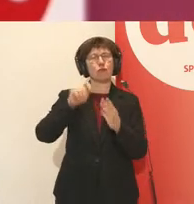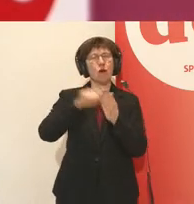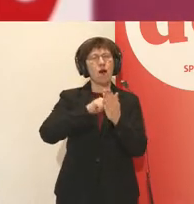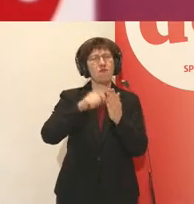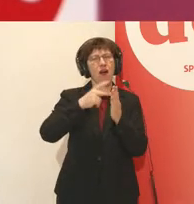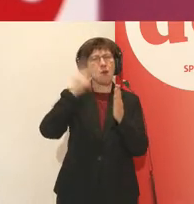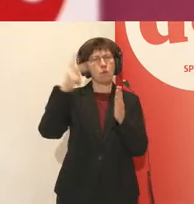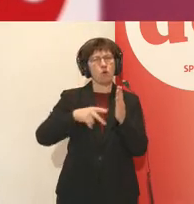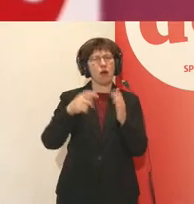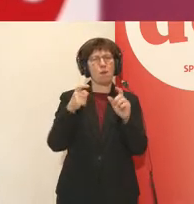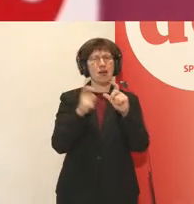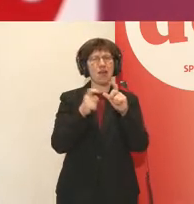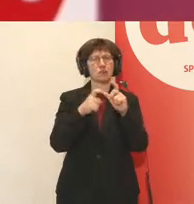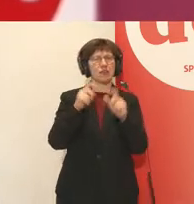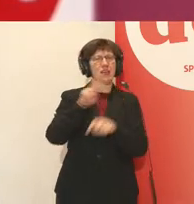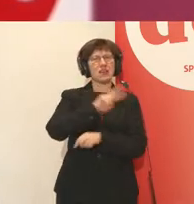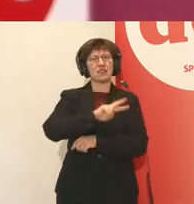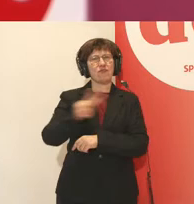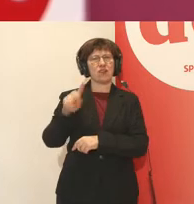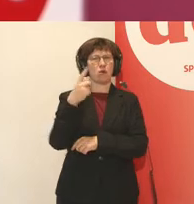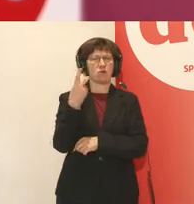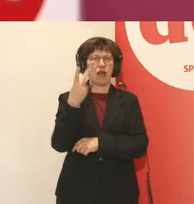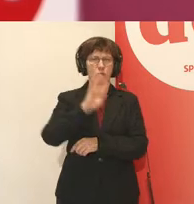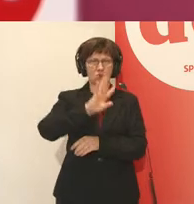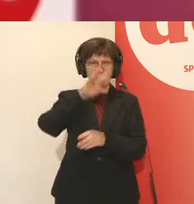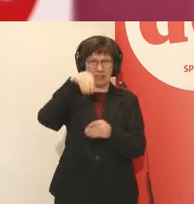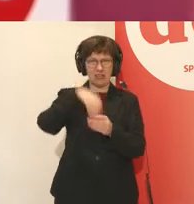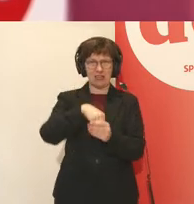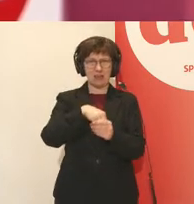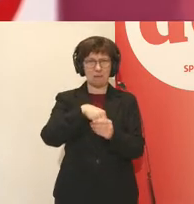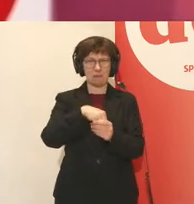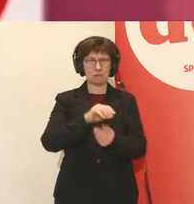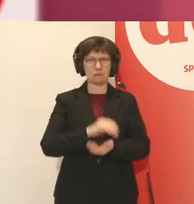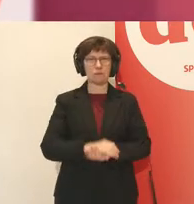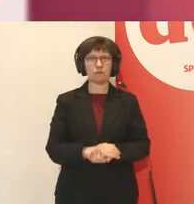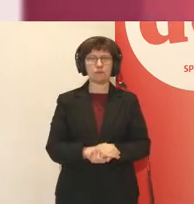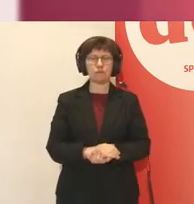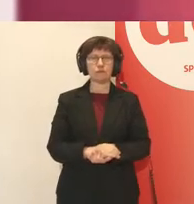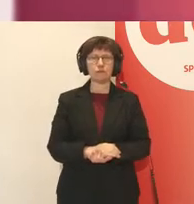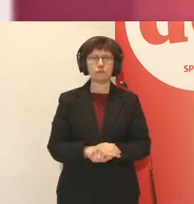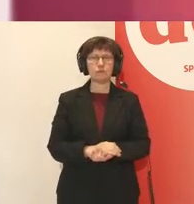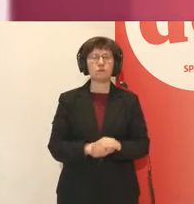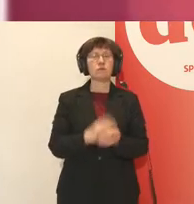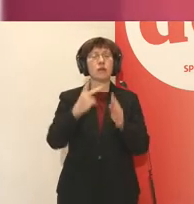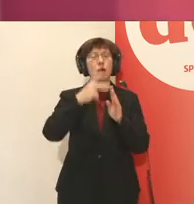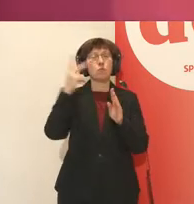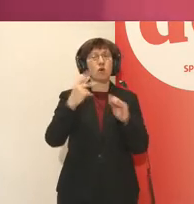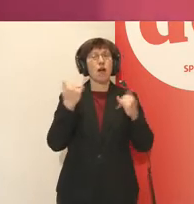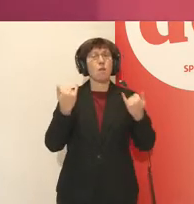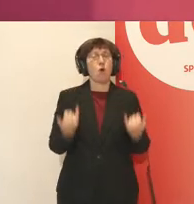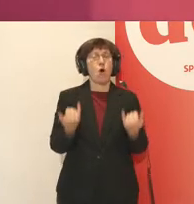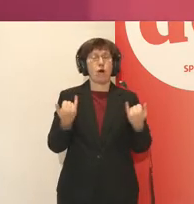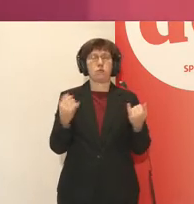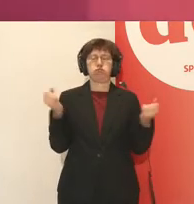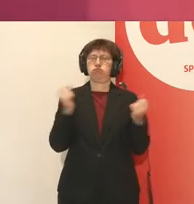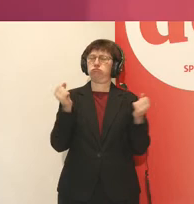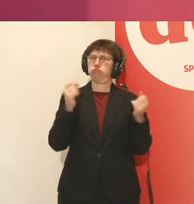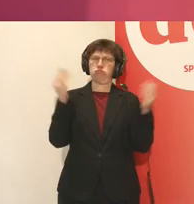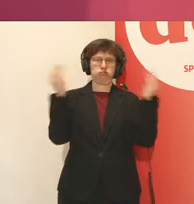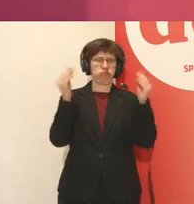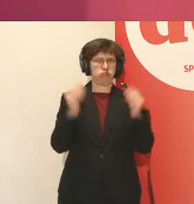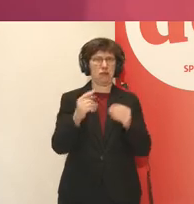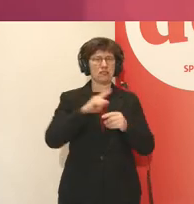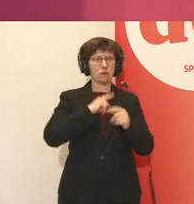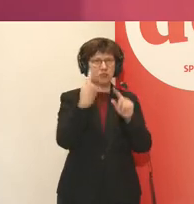der spd 2021 mit ein das programm heute ist sehr sehr voll ich habe mal